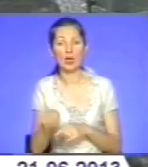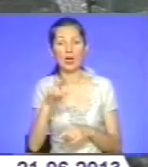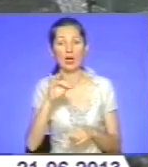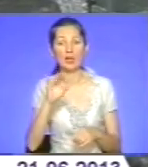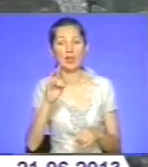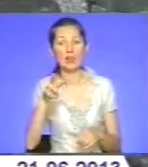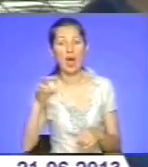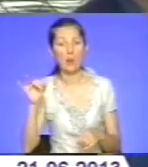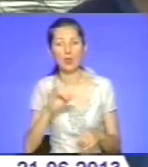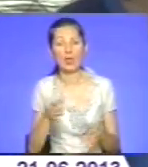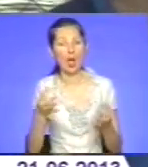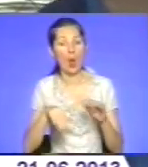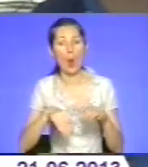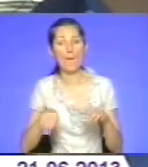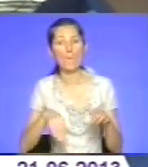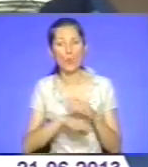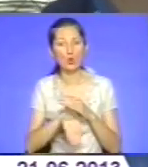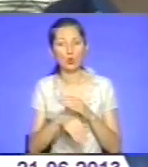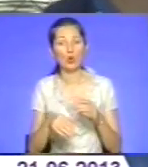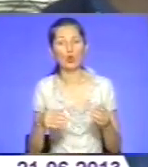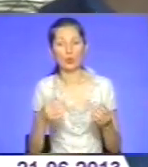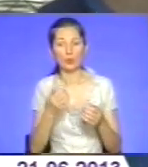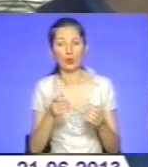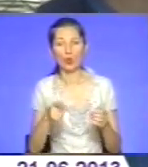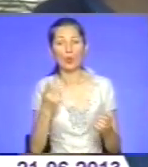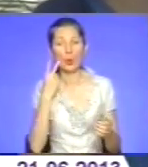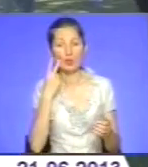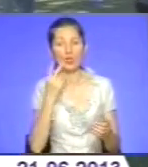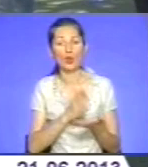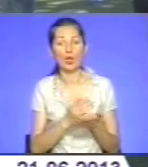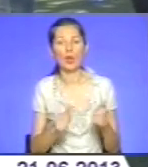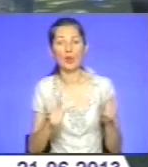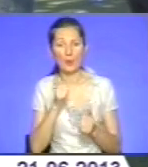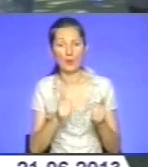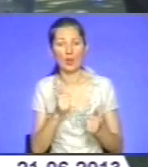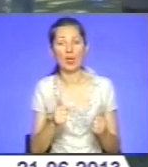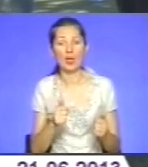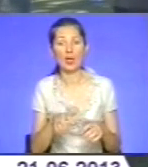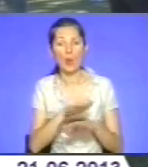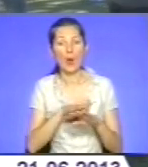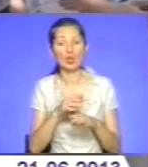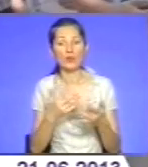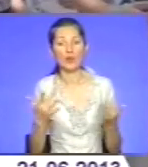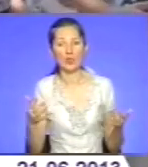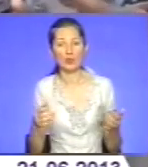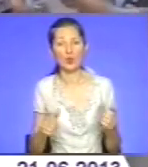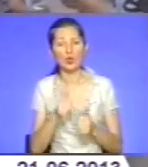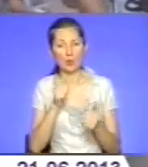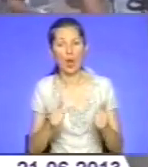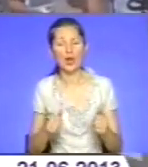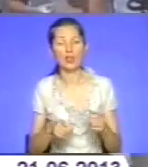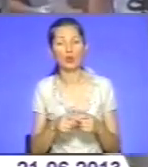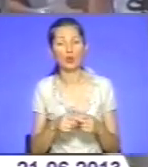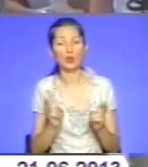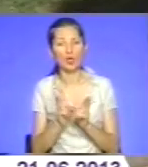і у будні. Тут постійно відбуваються спартакіади зі службово-прикладних та масових видів спорту, змагання та турніри. До різноманітних